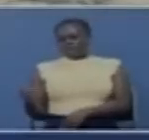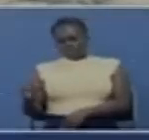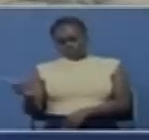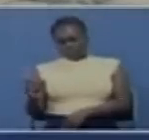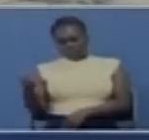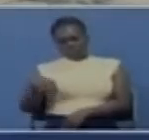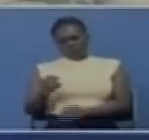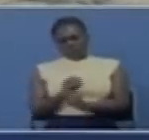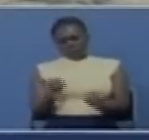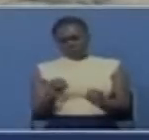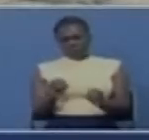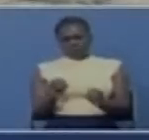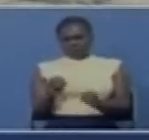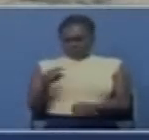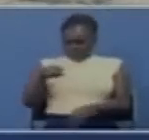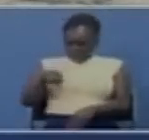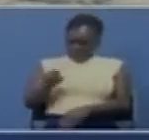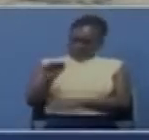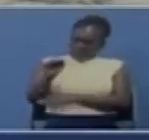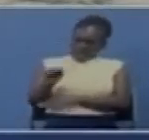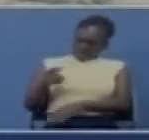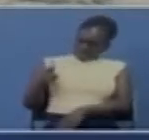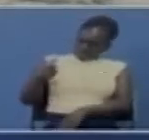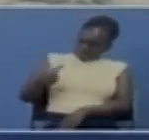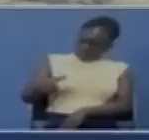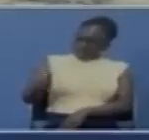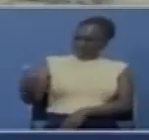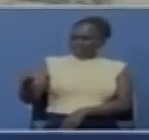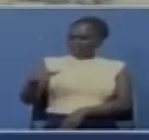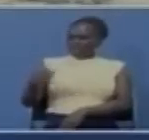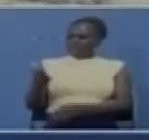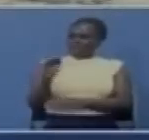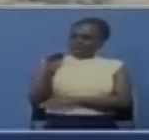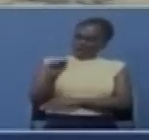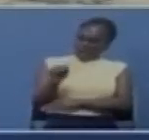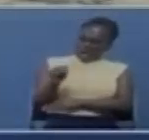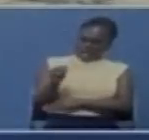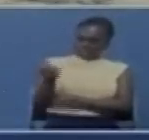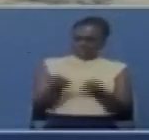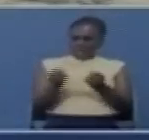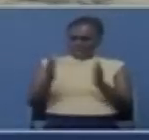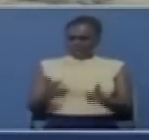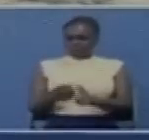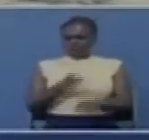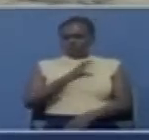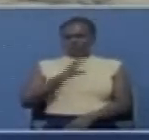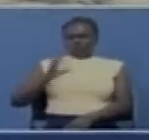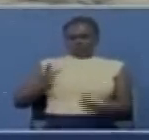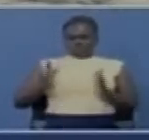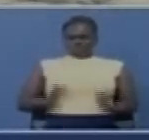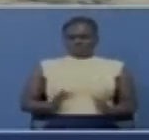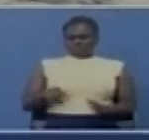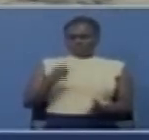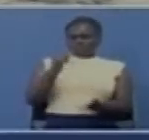ameadhika. Inabidi uende uombe mafuta mahali ingine, uombe gari kutoka kwa commissioner. Wao watakaa kwa